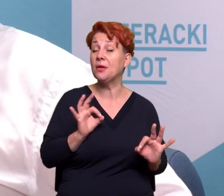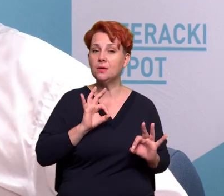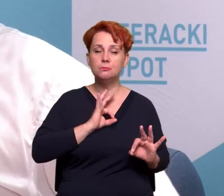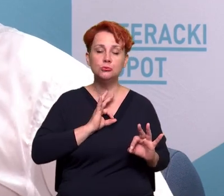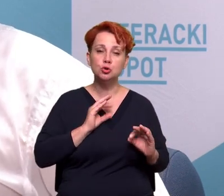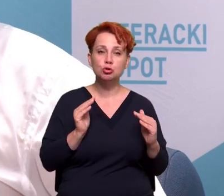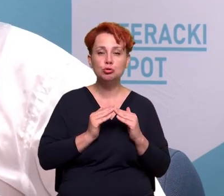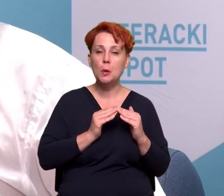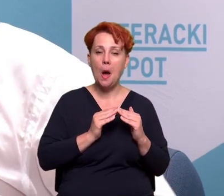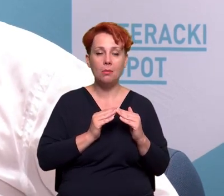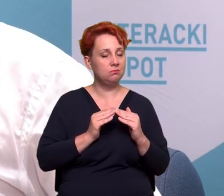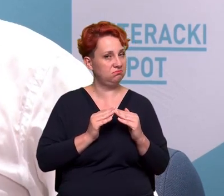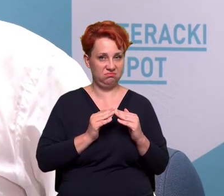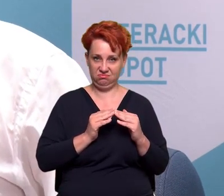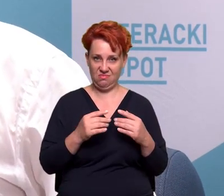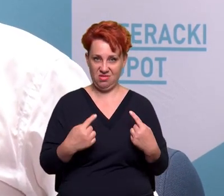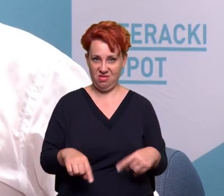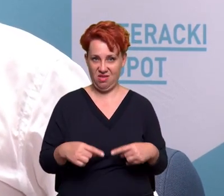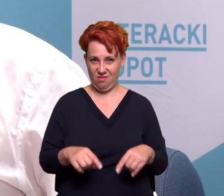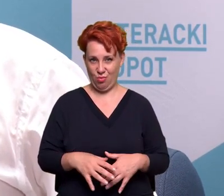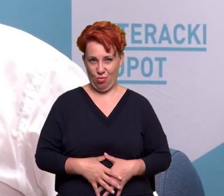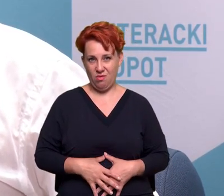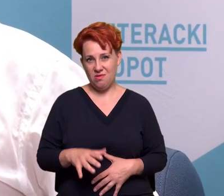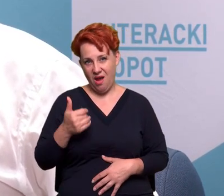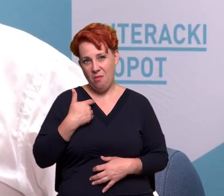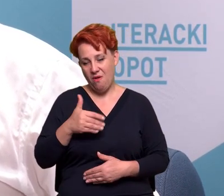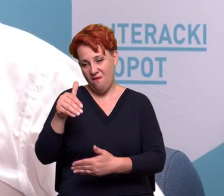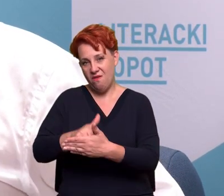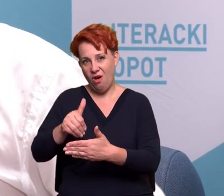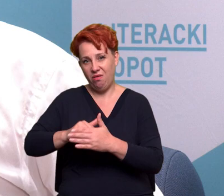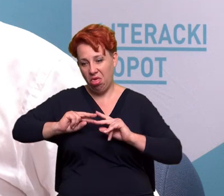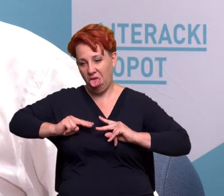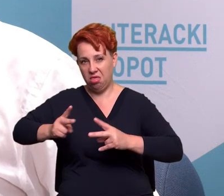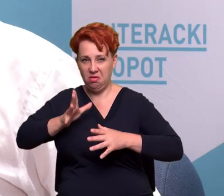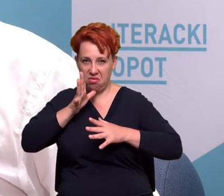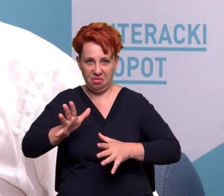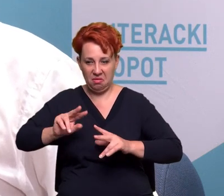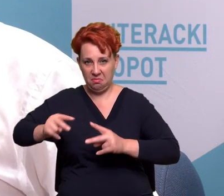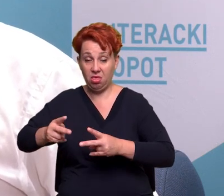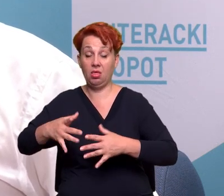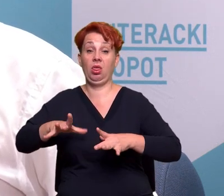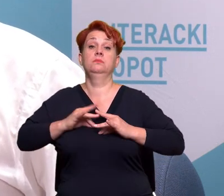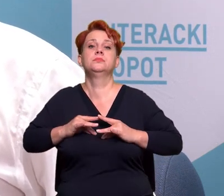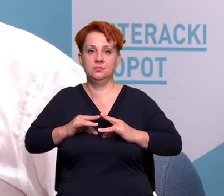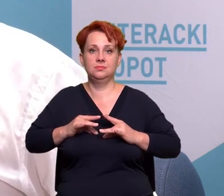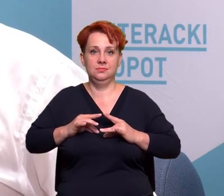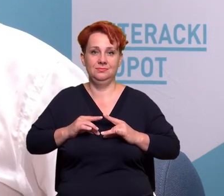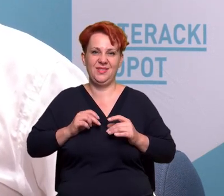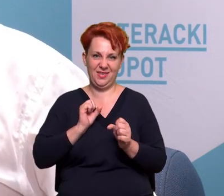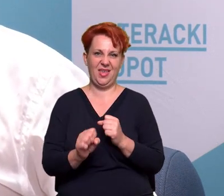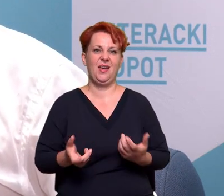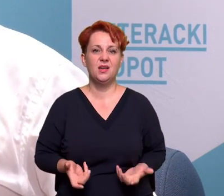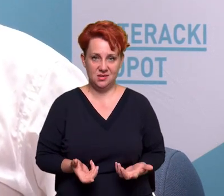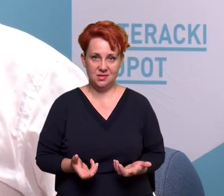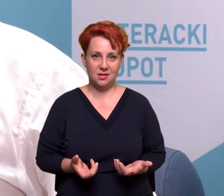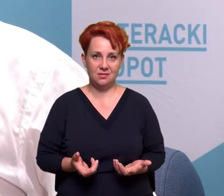siebie. Raczej byłem wychowywany w niechęci do tego miejsca. Mam za sobą bardzo